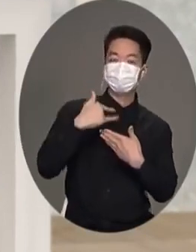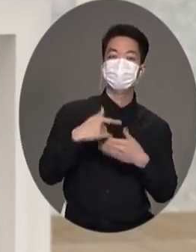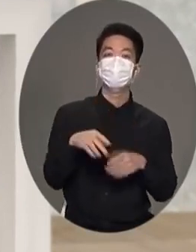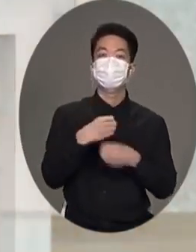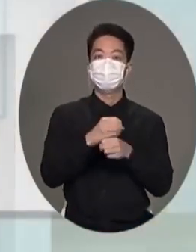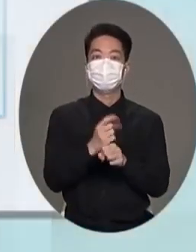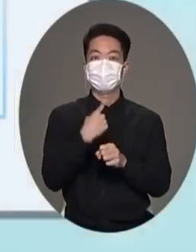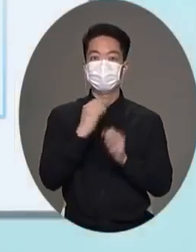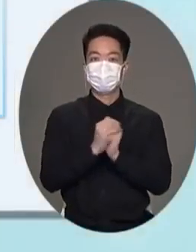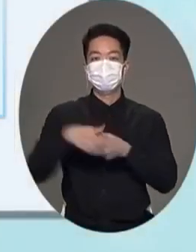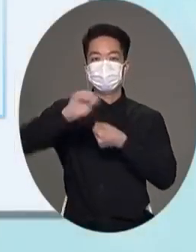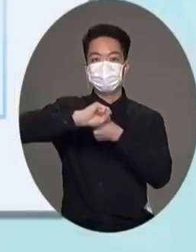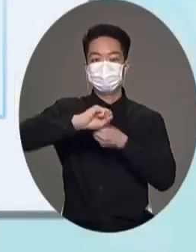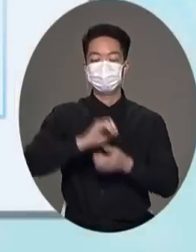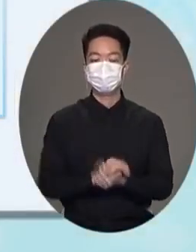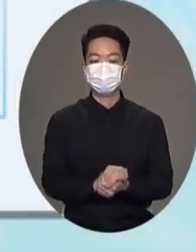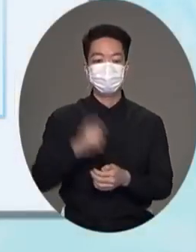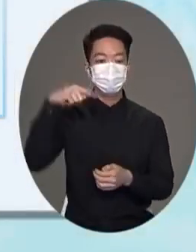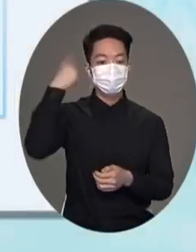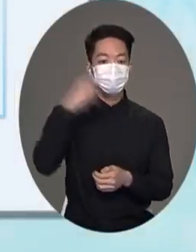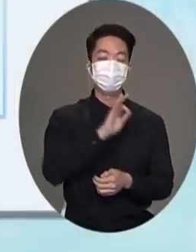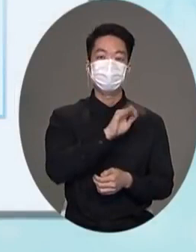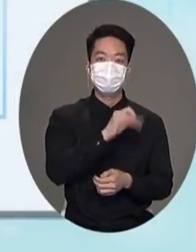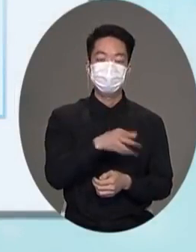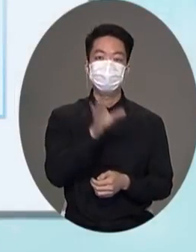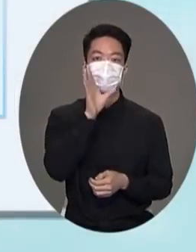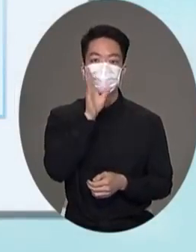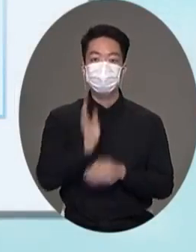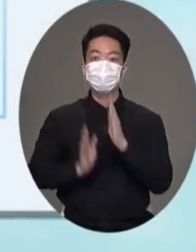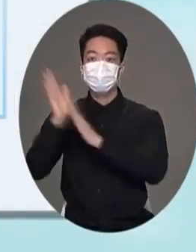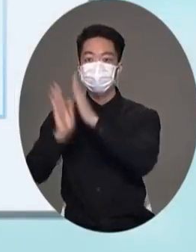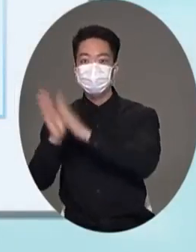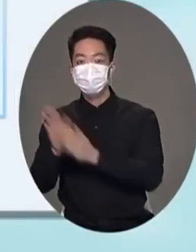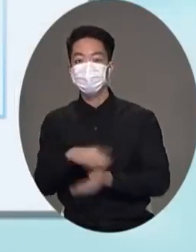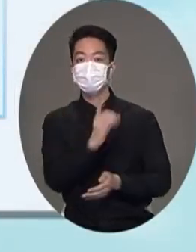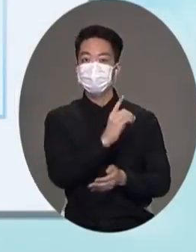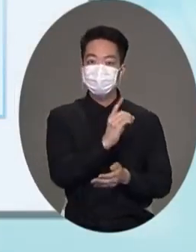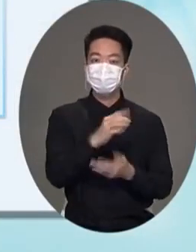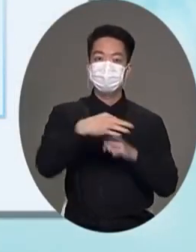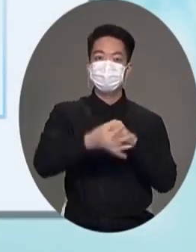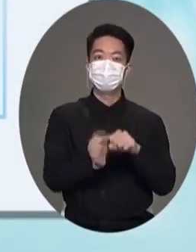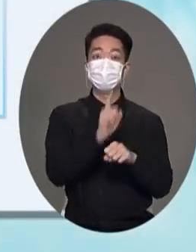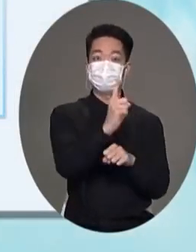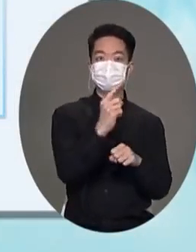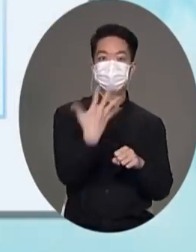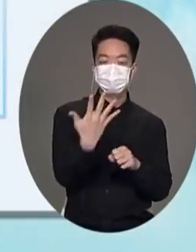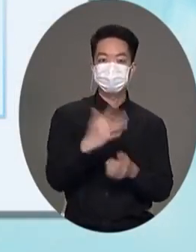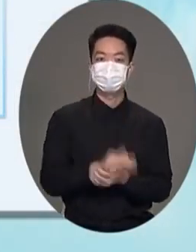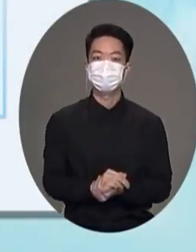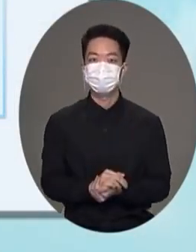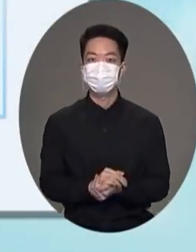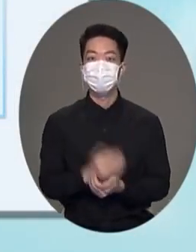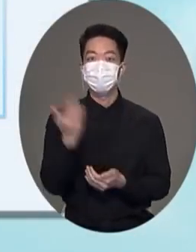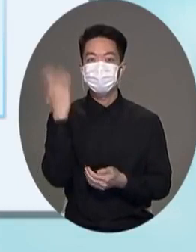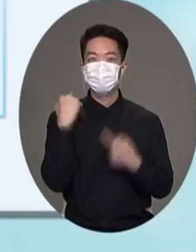要求。 美国、法国、泰国、马来西亚、亚联酋等15个国家将会